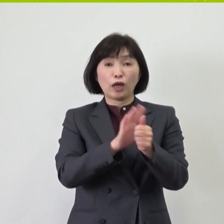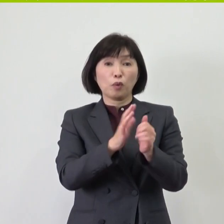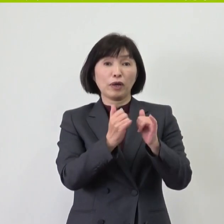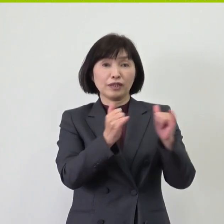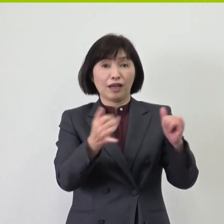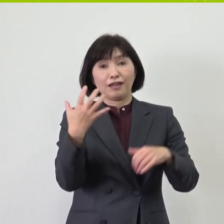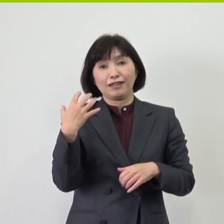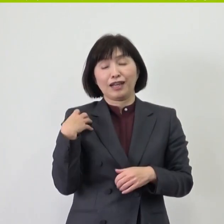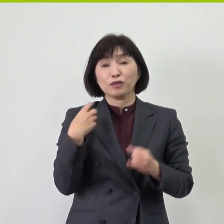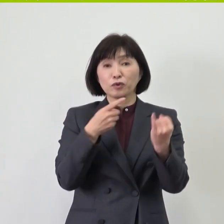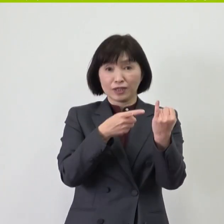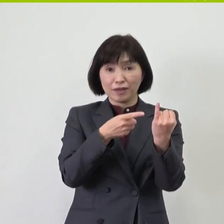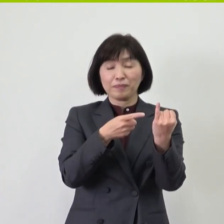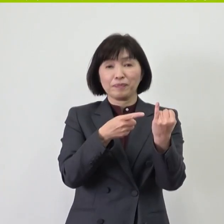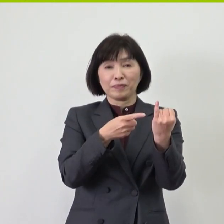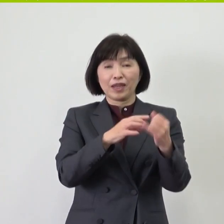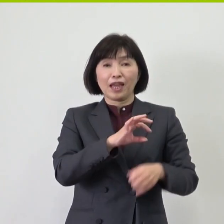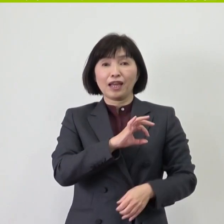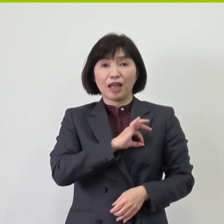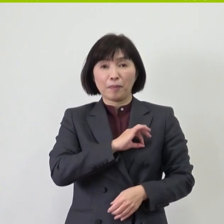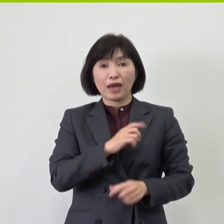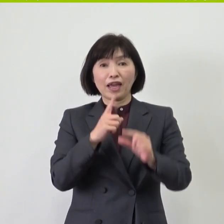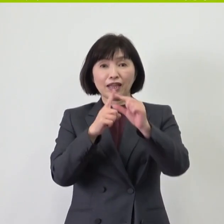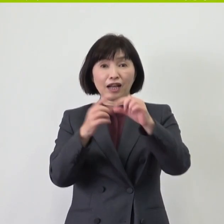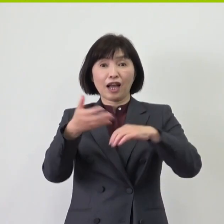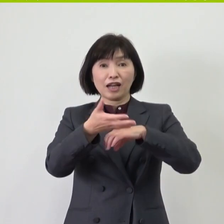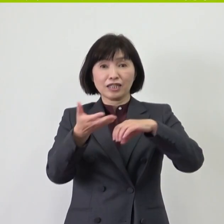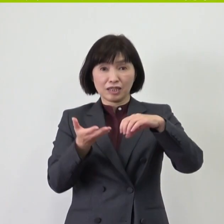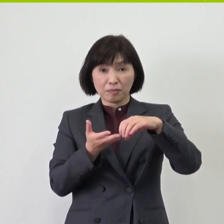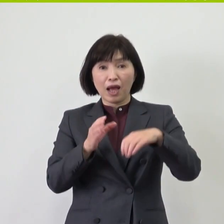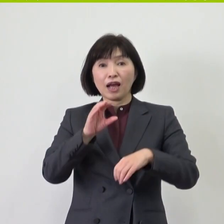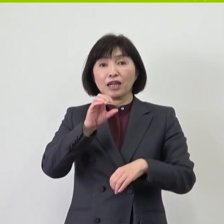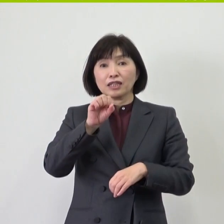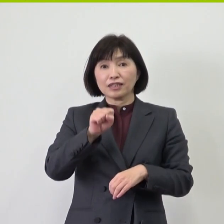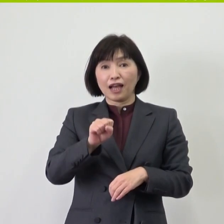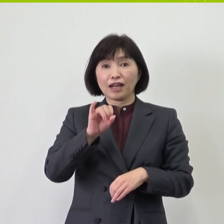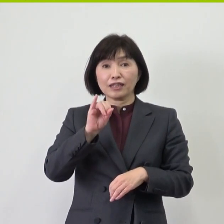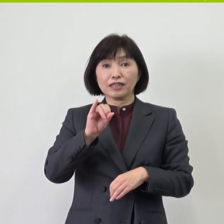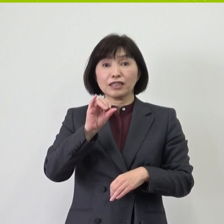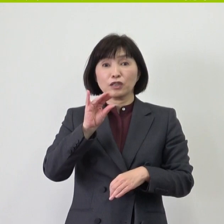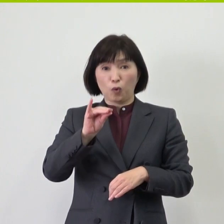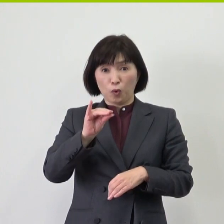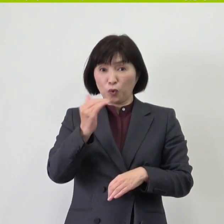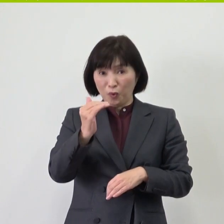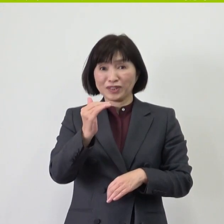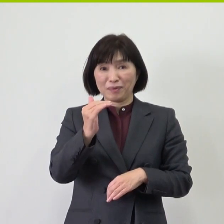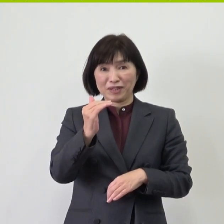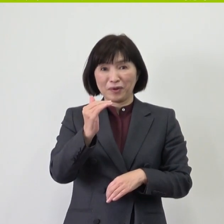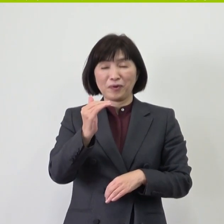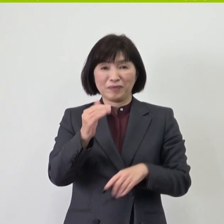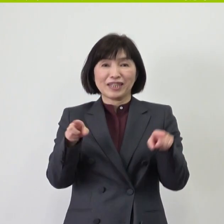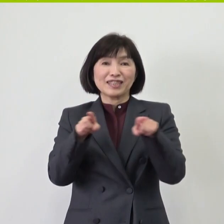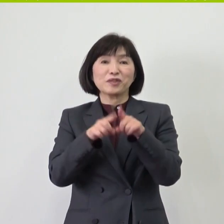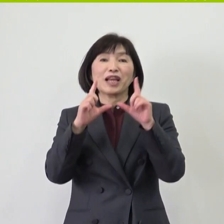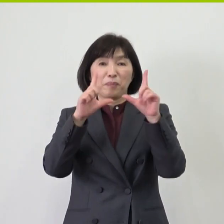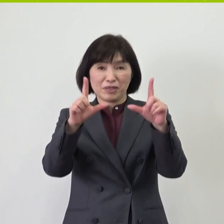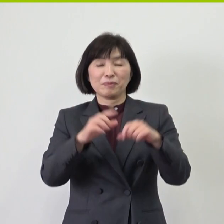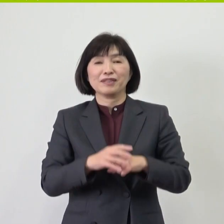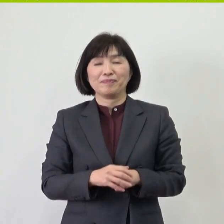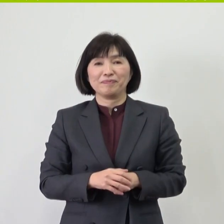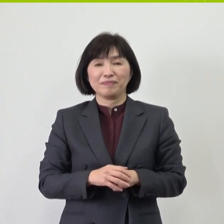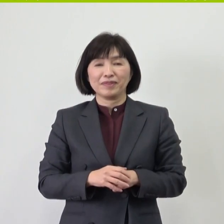ザーにご就任いただきました中島幸子様、と共に、発表させていただきたいというふうに思っております